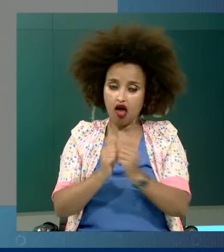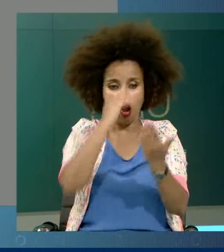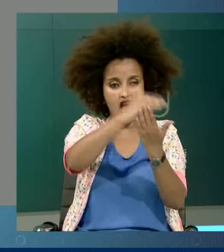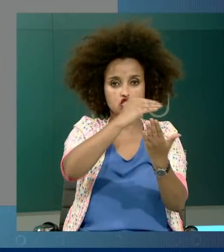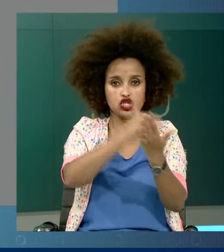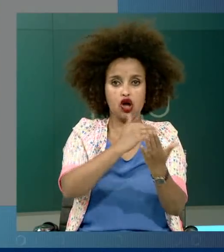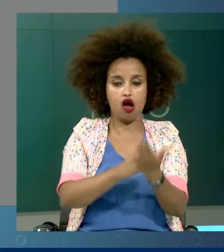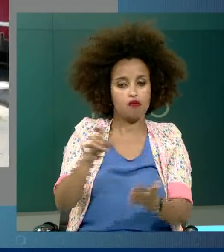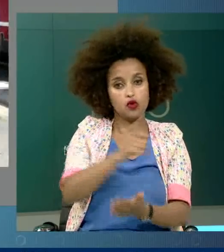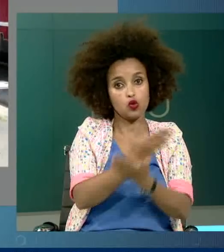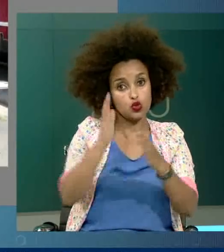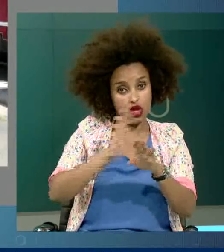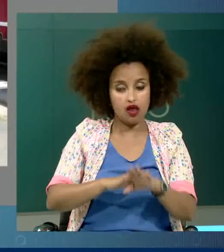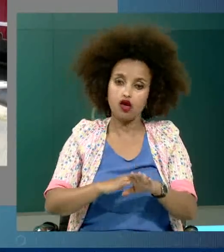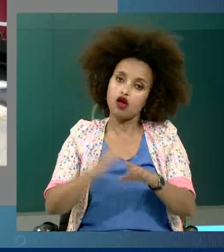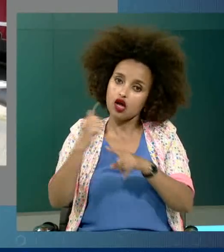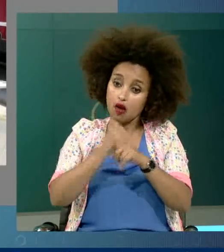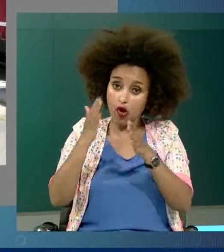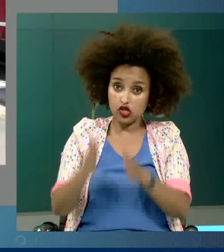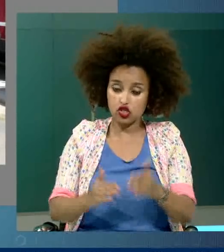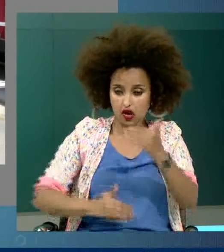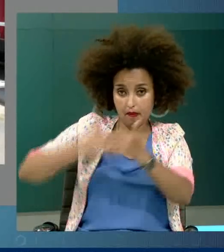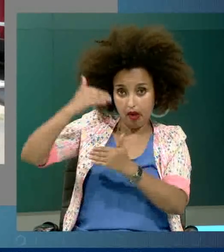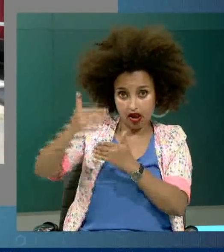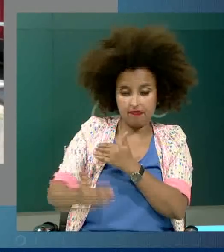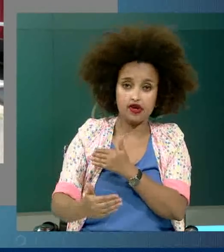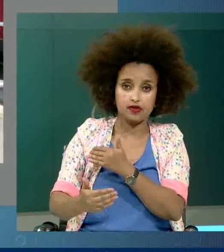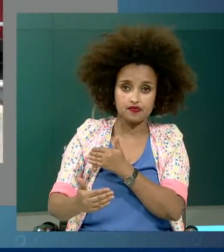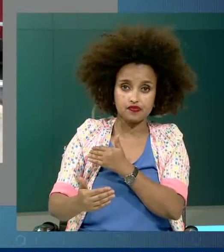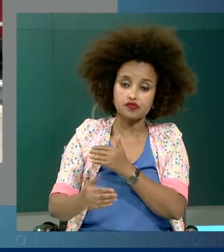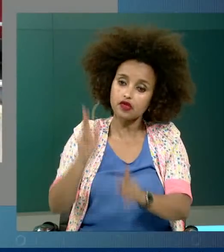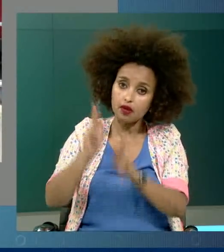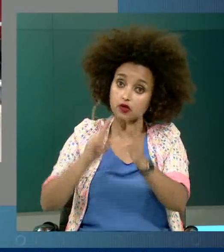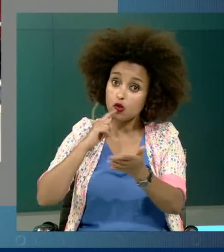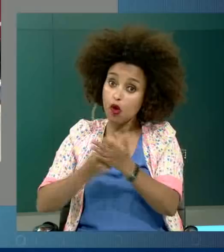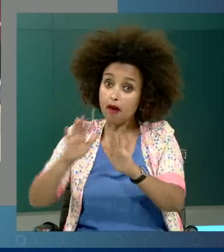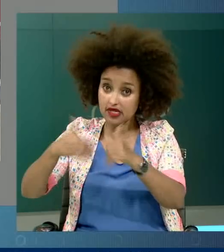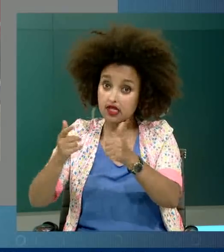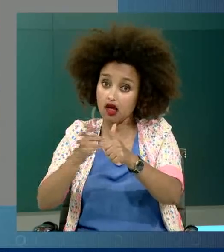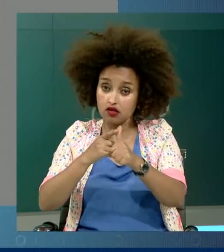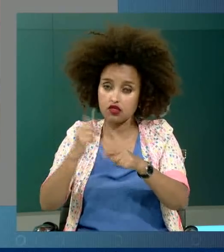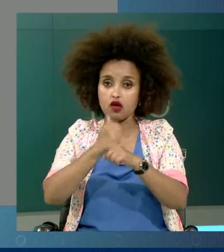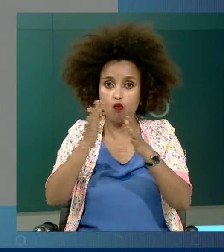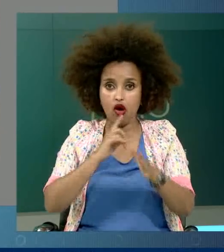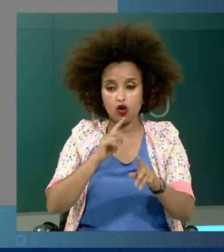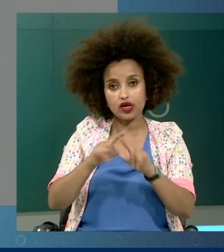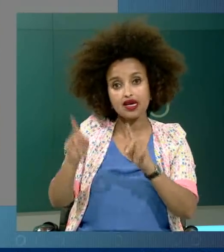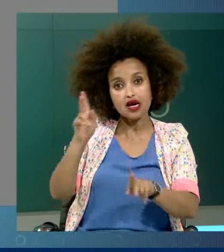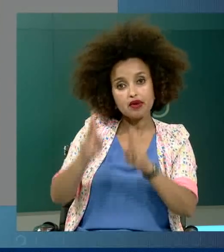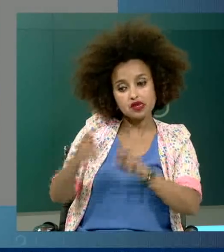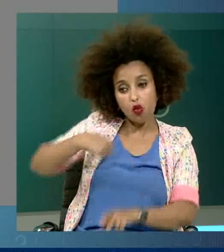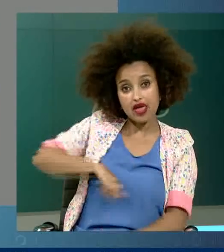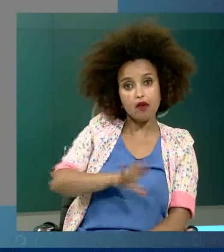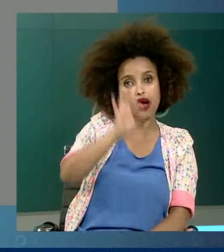ላይ ከመደበኛ ሙያችን ባሻገር የጋዜጠኝነት ሙያ አንደኛው ሙያችን ነው ለህብረተሰቡ መረጃ መስጠት። ከዛ ባሻገር ግን ህብረተሰቡ ከኛ